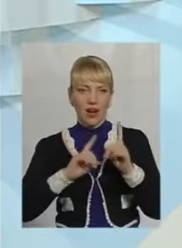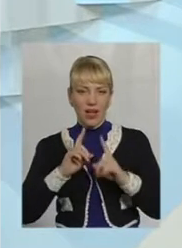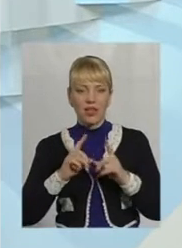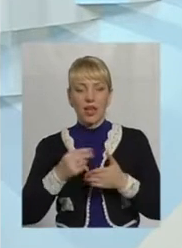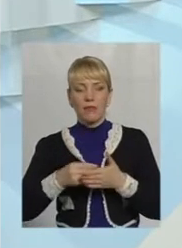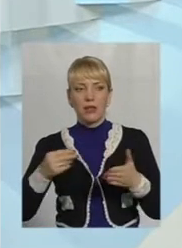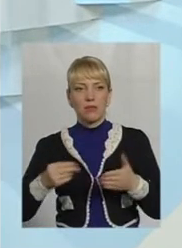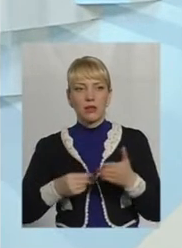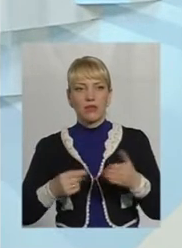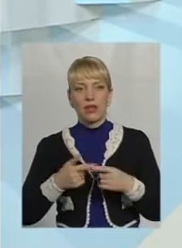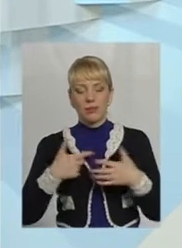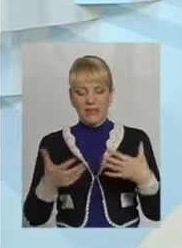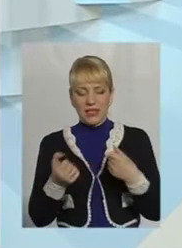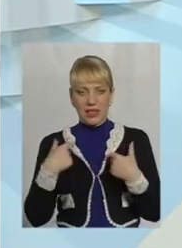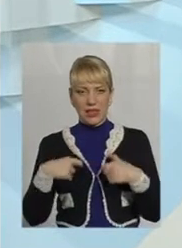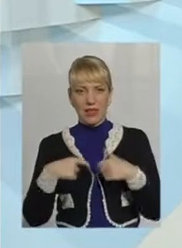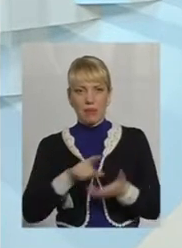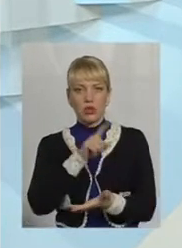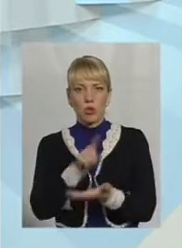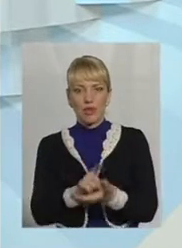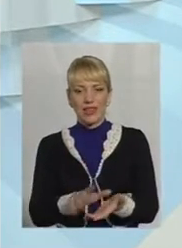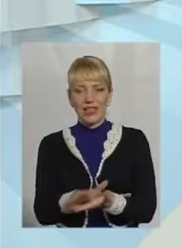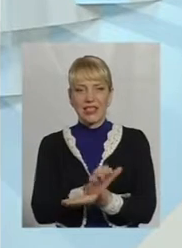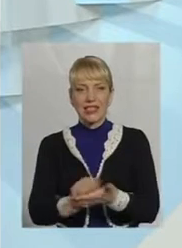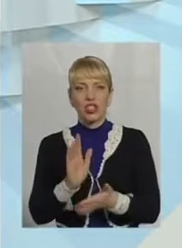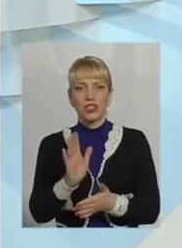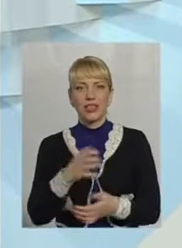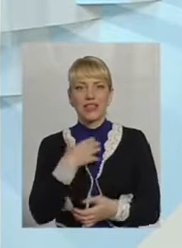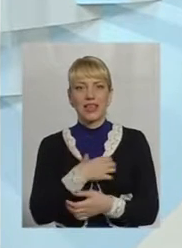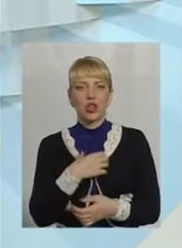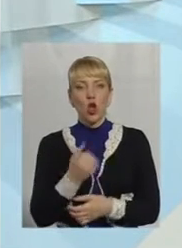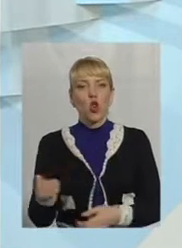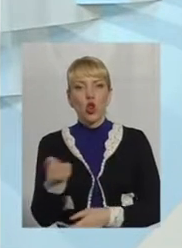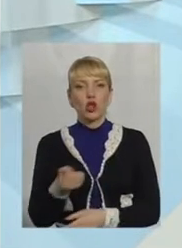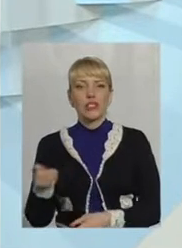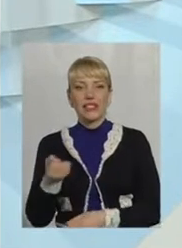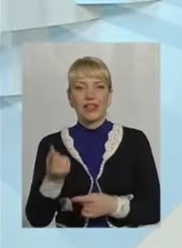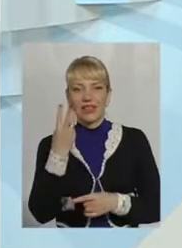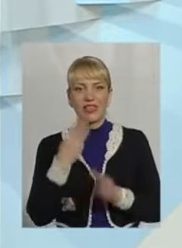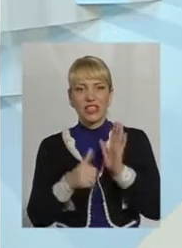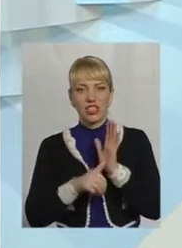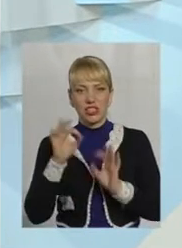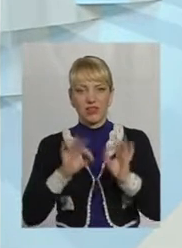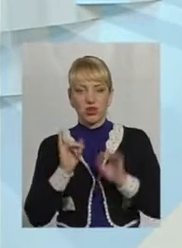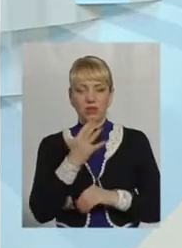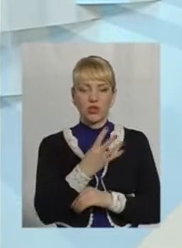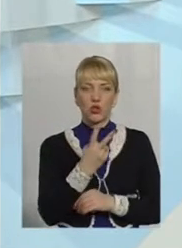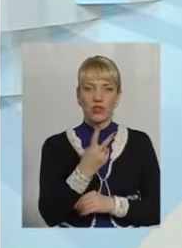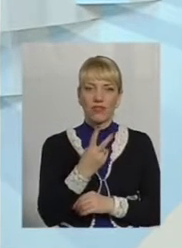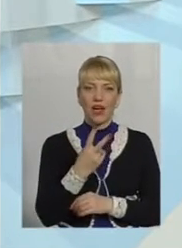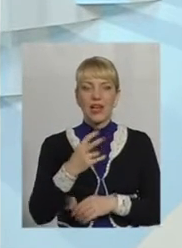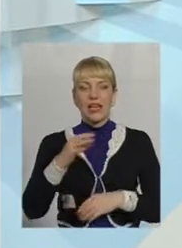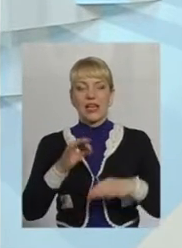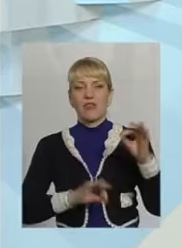році, то ми взяли на себе зобов'язання знищити лише стратегічних носіїв 36% і 42%